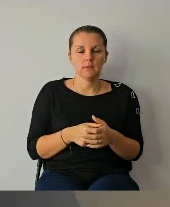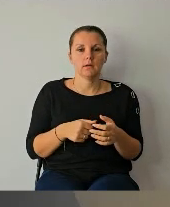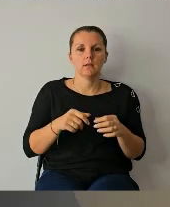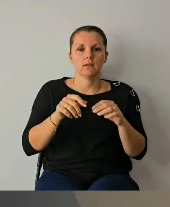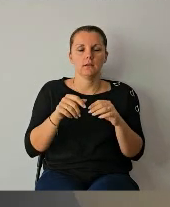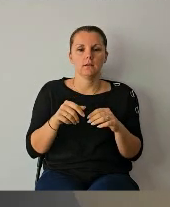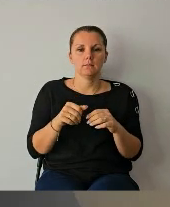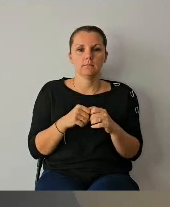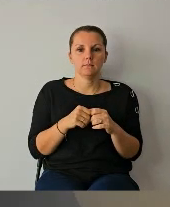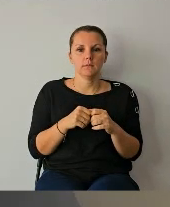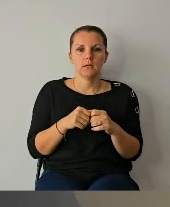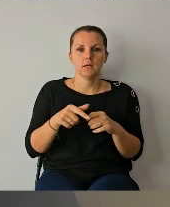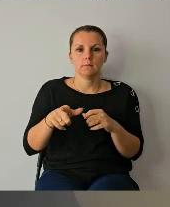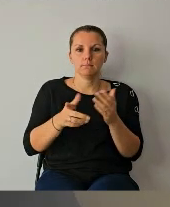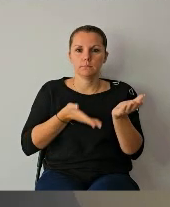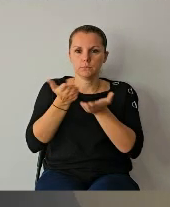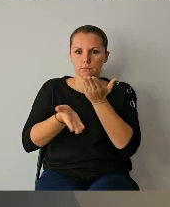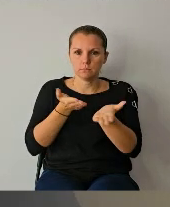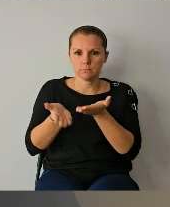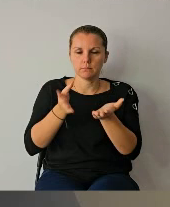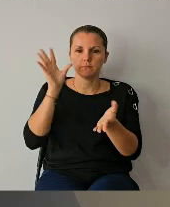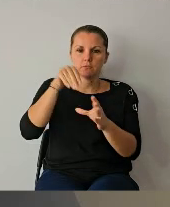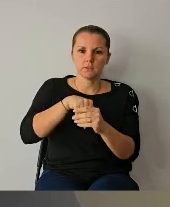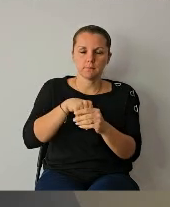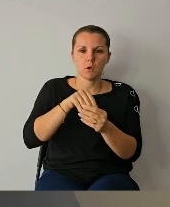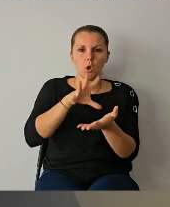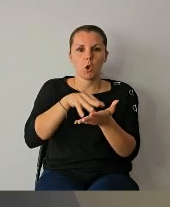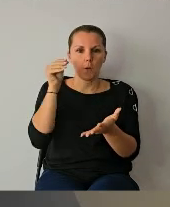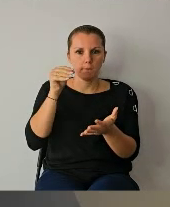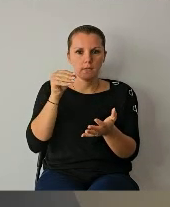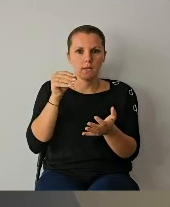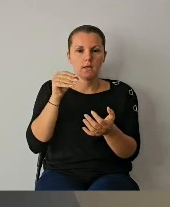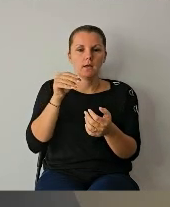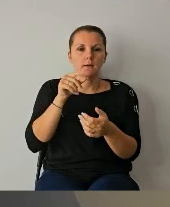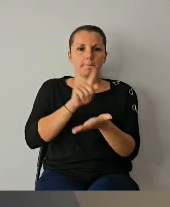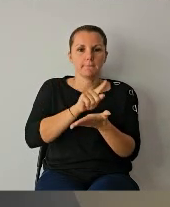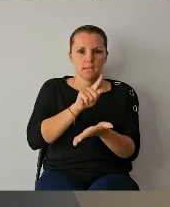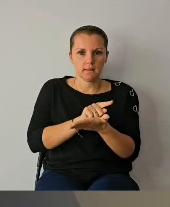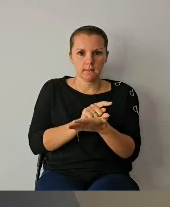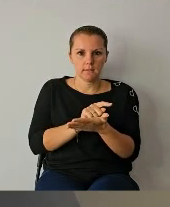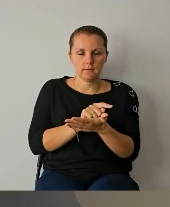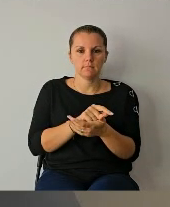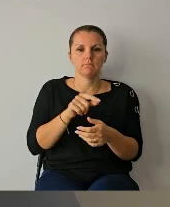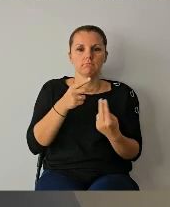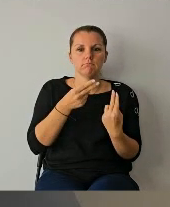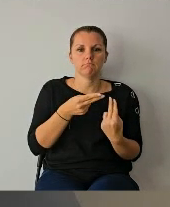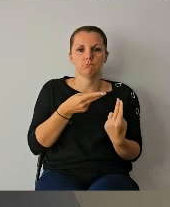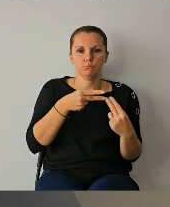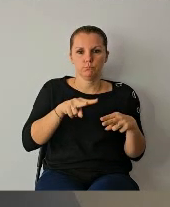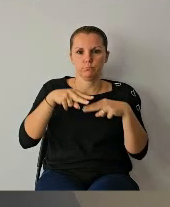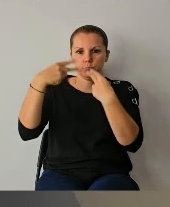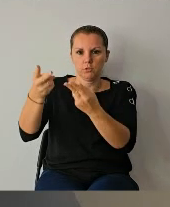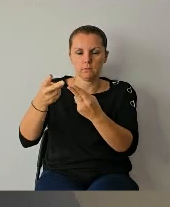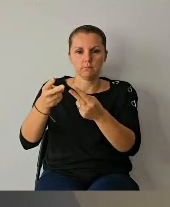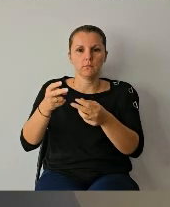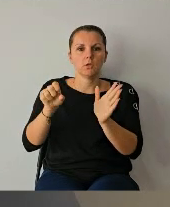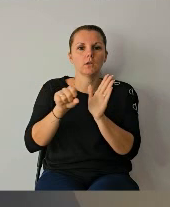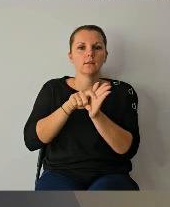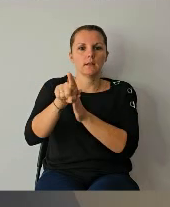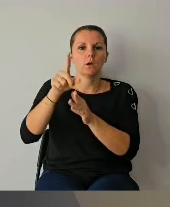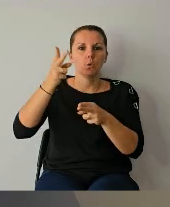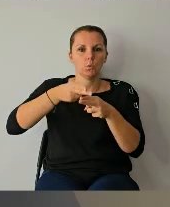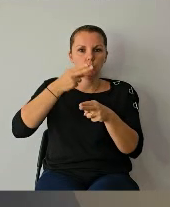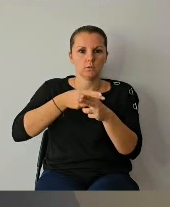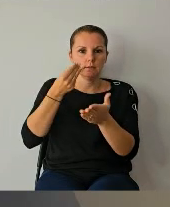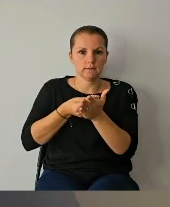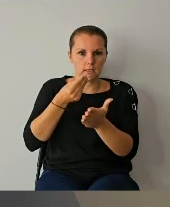wraz z kopiami zeznań o wysokości osiągniętego dochodu za 2022 rok przekazano do stosownych urzędów skarbowych zgodnie z